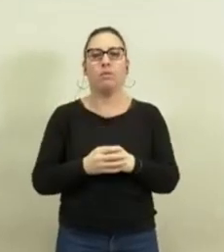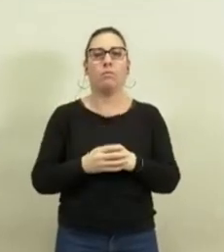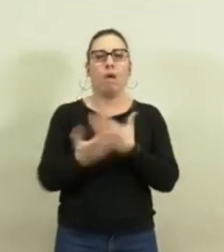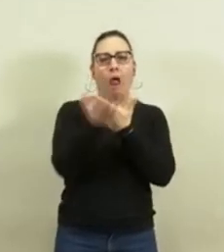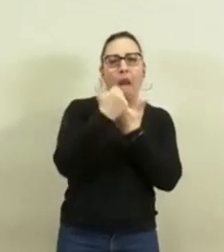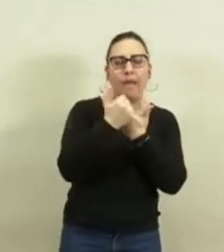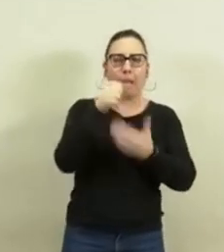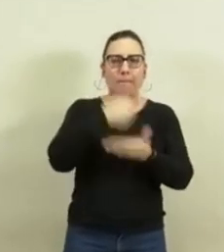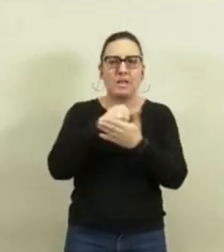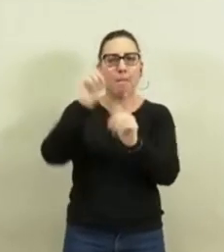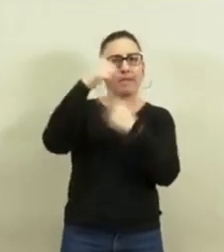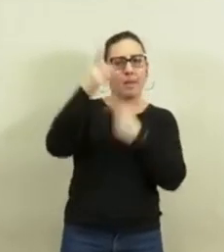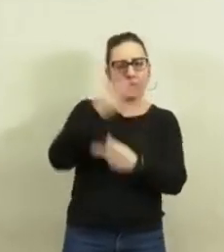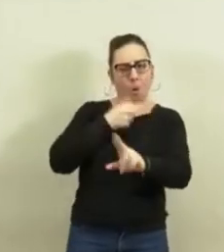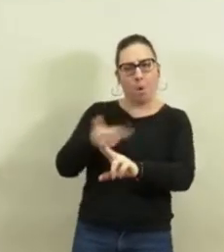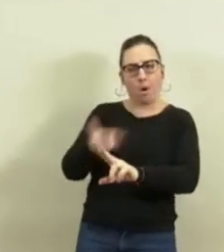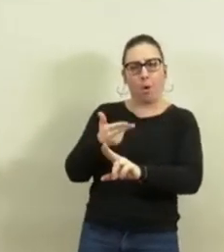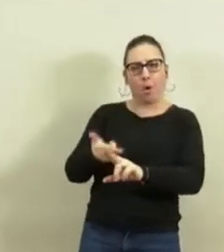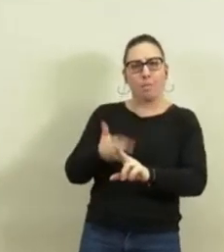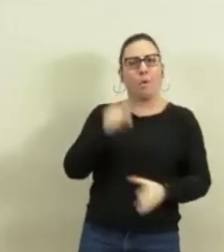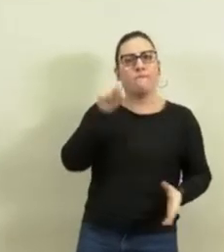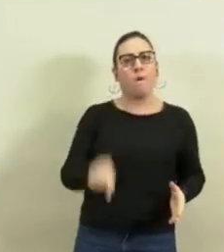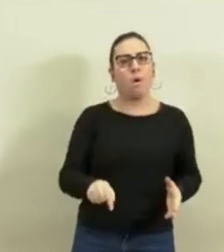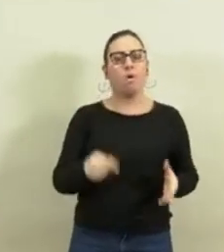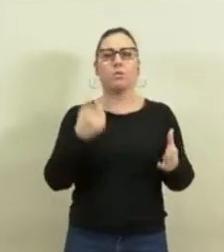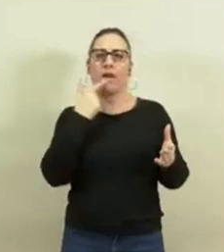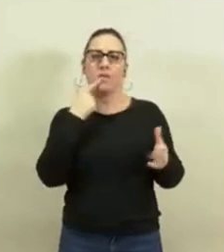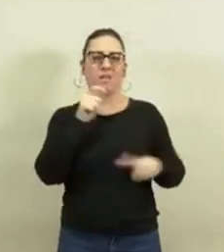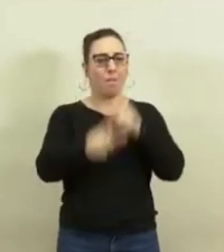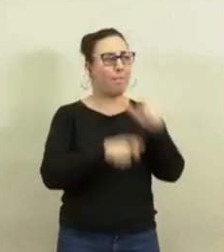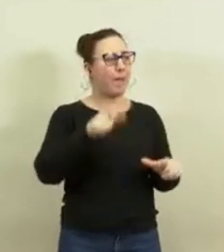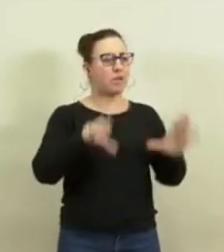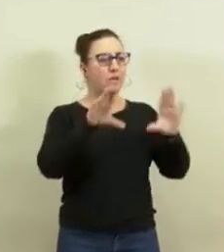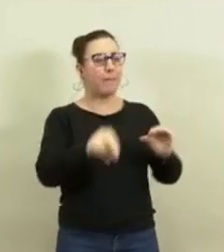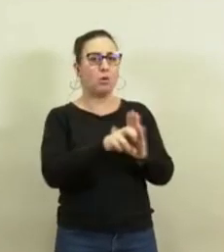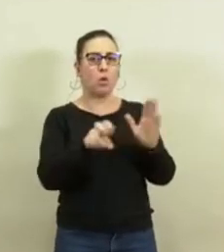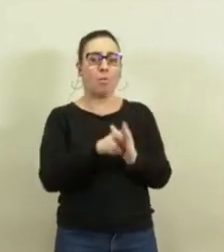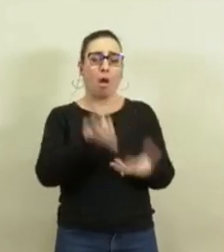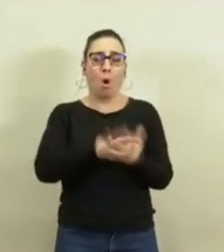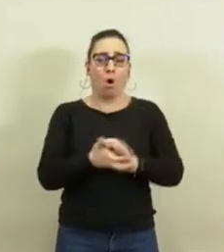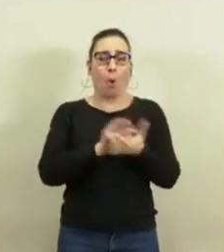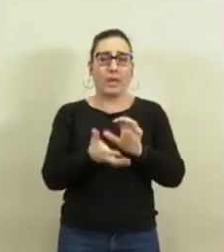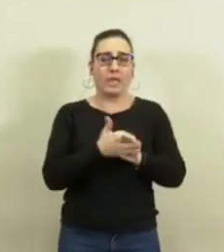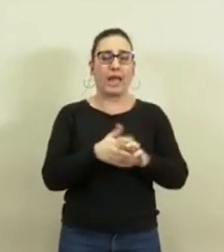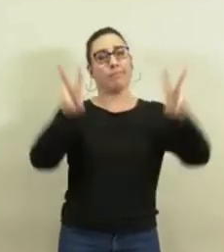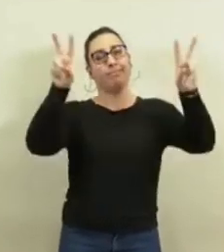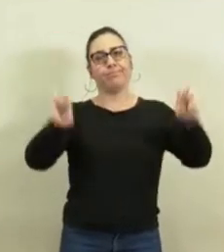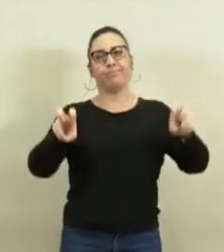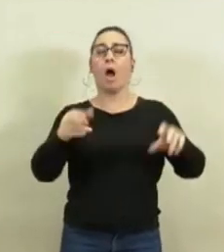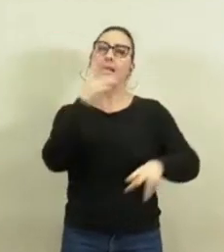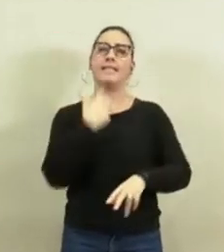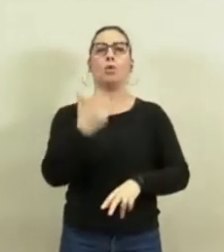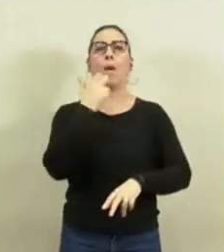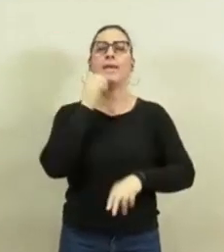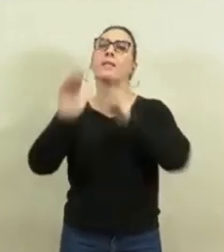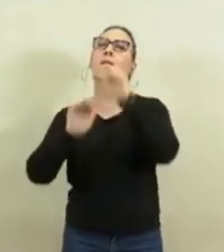et interpellations que vous recevez, sans forcer les Grenoblois à passer par la case usine à gaz que vous nommez interpellation citoyenne, vous